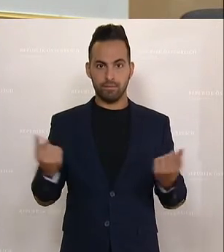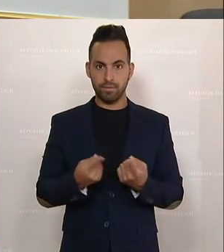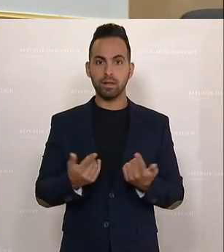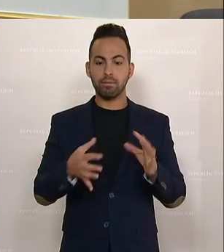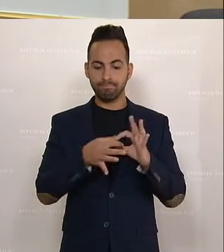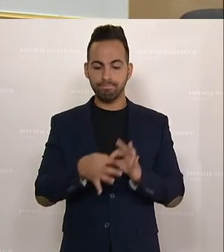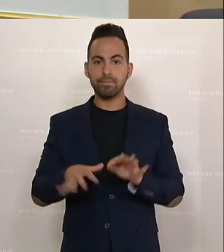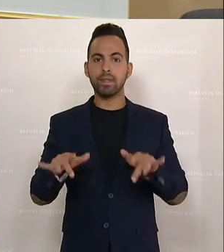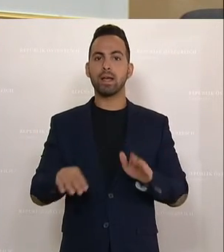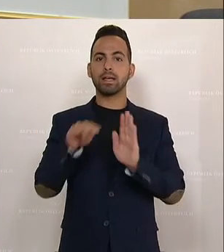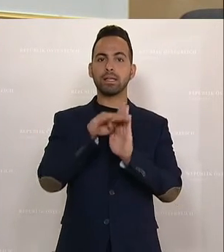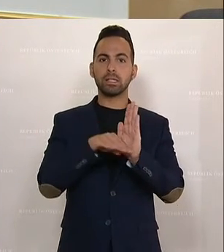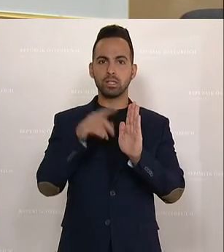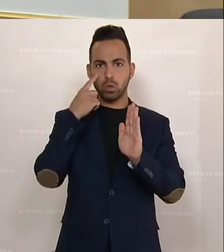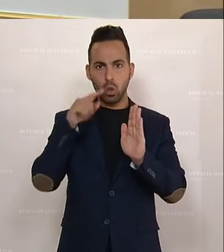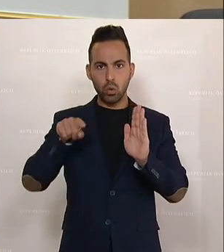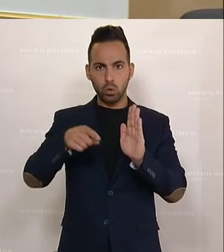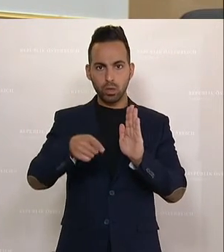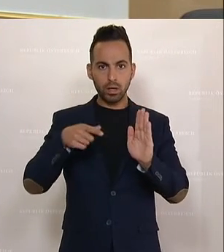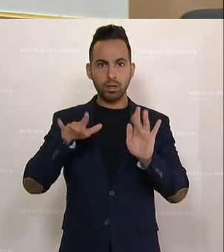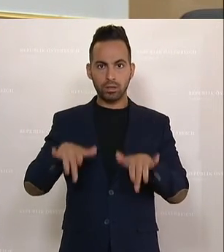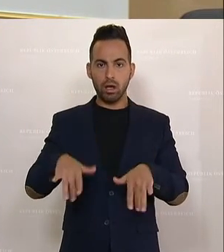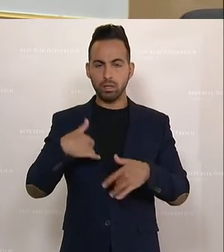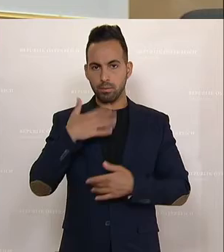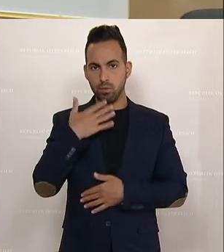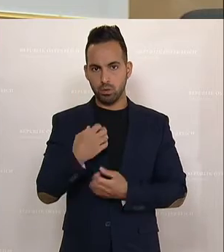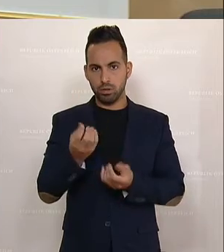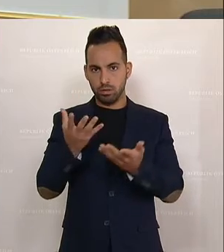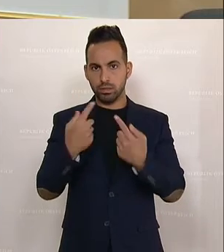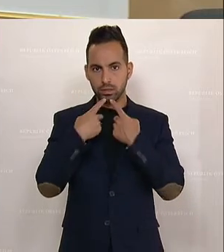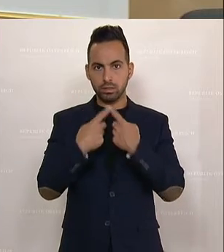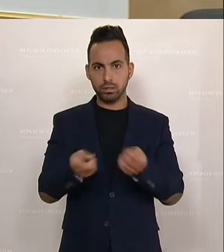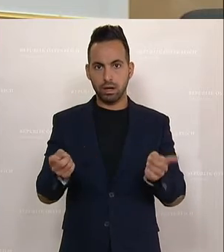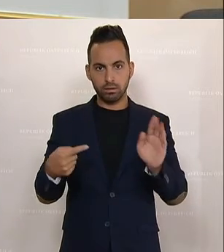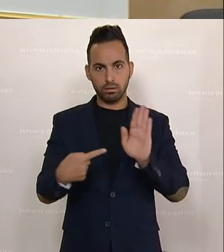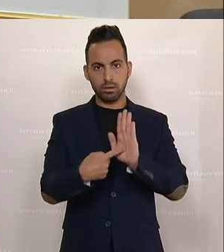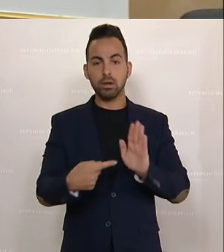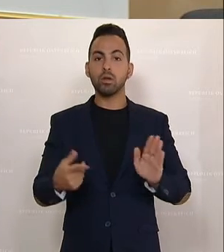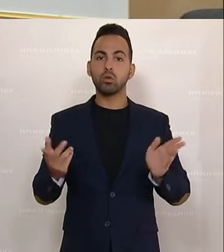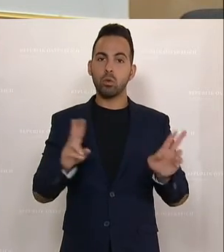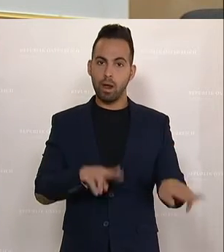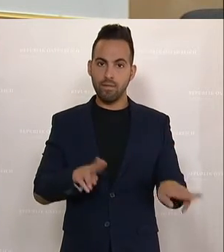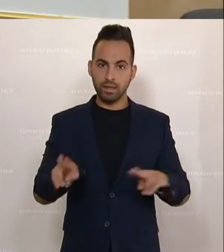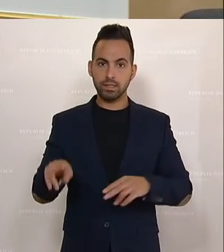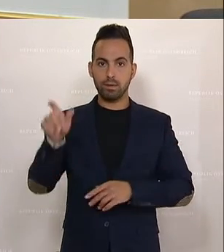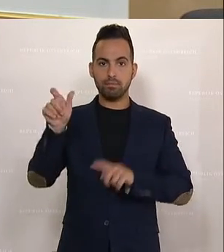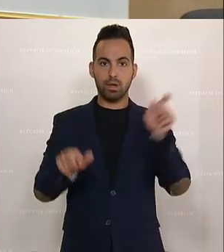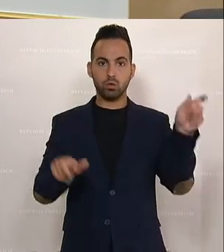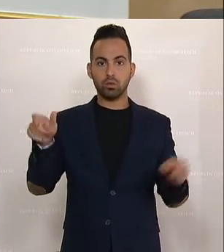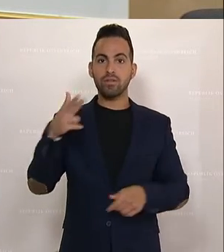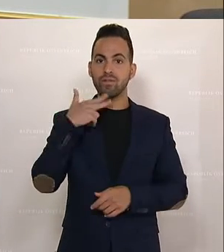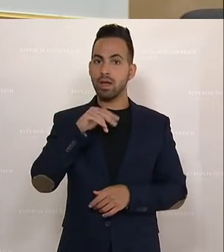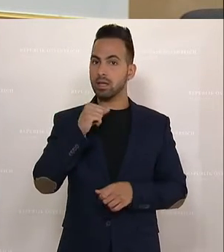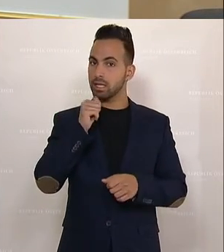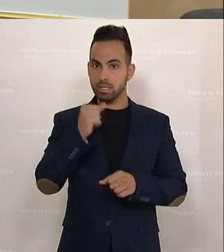dabei auf eine Gesetzeslücke gestoßen, die ich Ihnen nicht vorenthalten will. An sich sollten Menschen, die nicht mehr